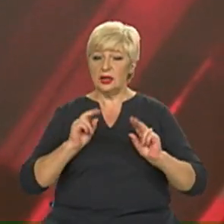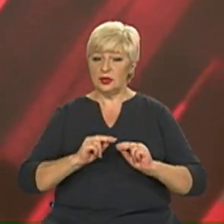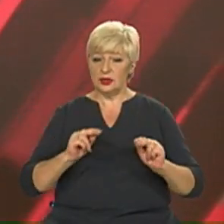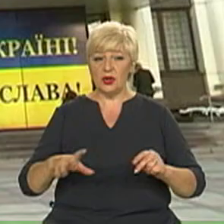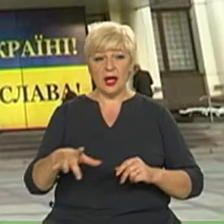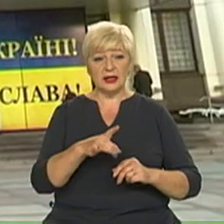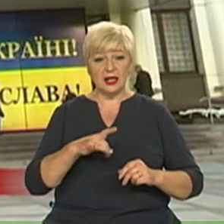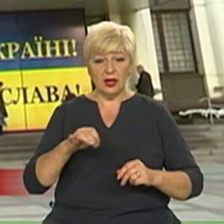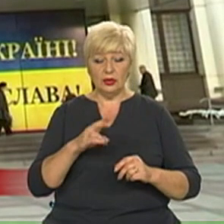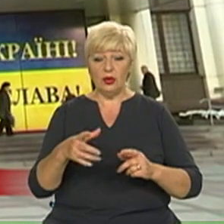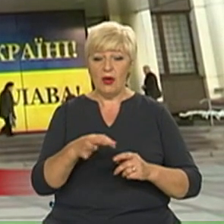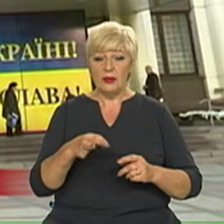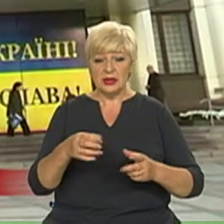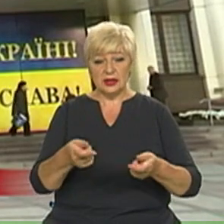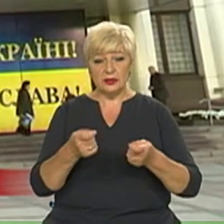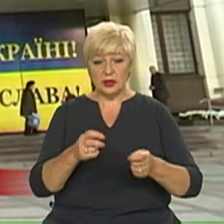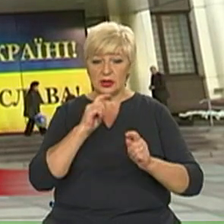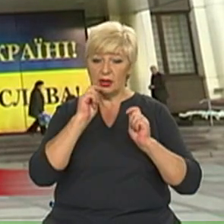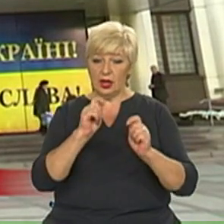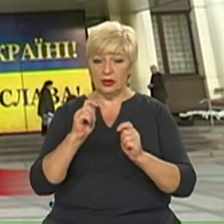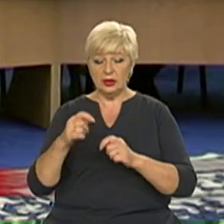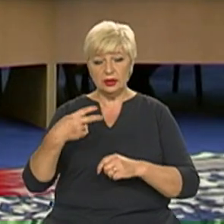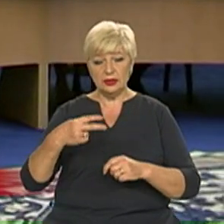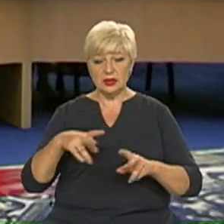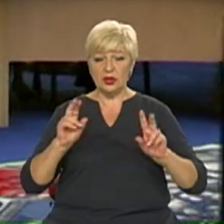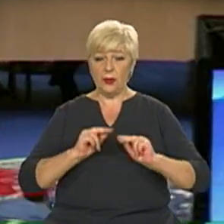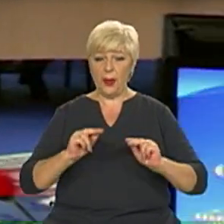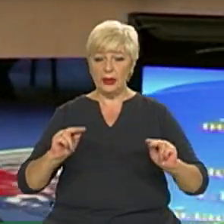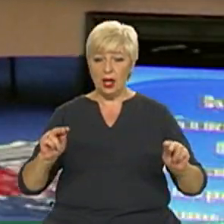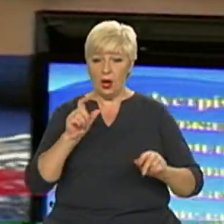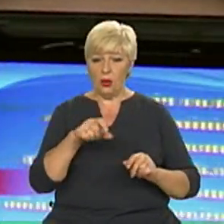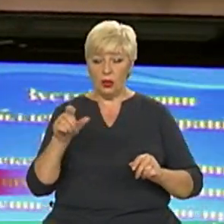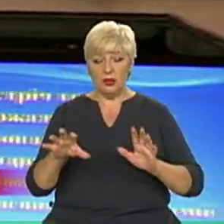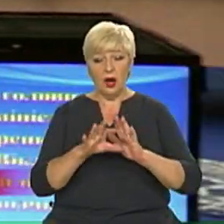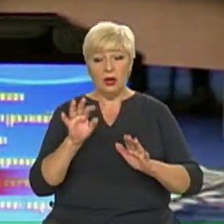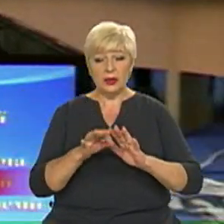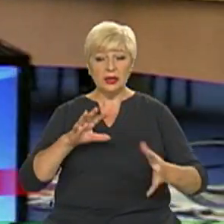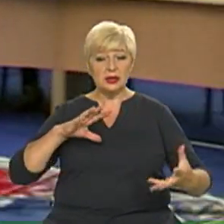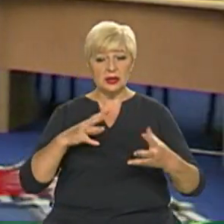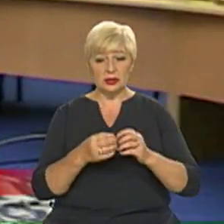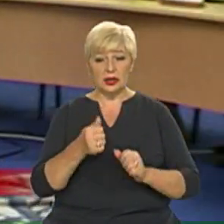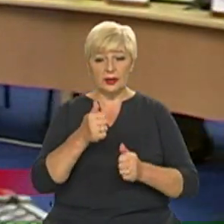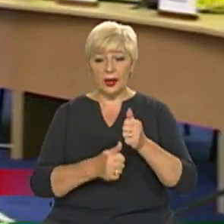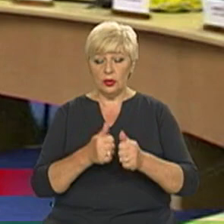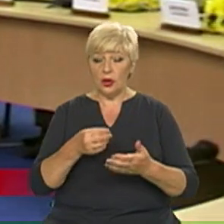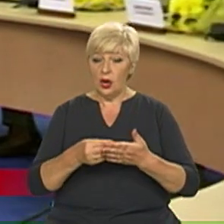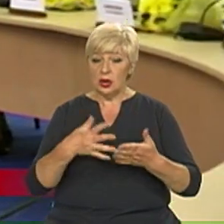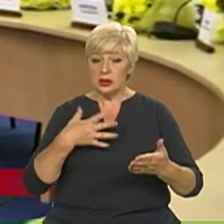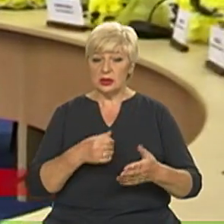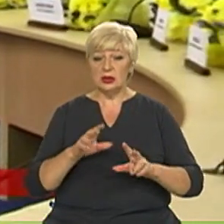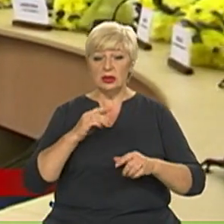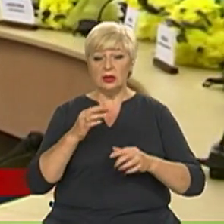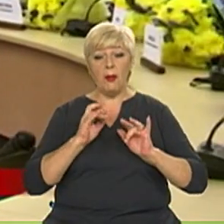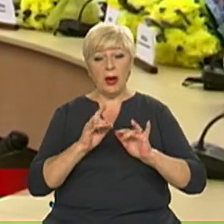вчителі регіону в обласній адміністрації нагородили 20 педагогів. Їх обрали за результатами конкурсу. Оцінювали